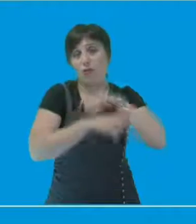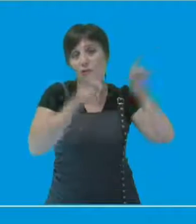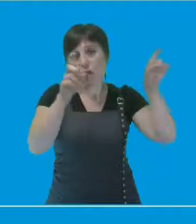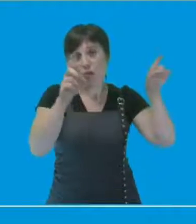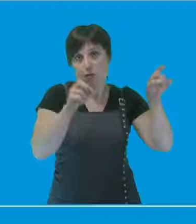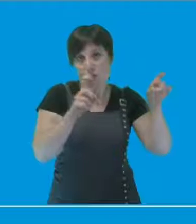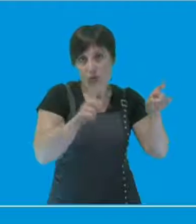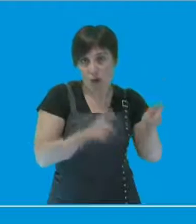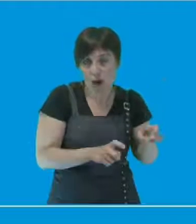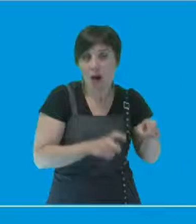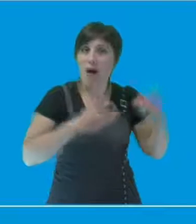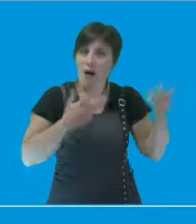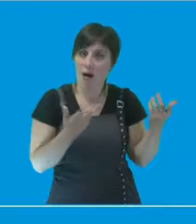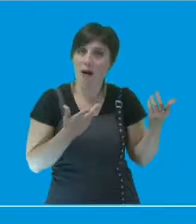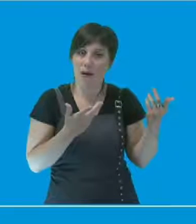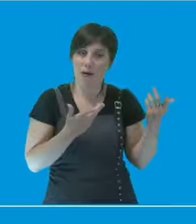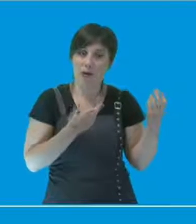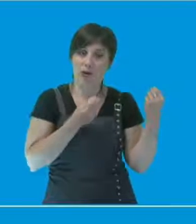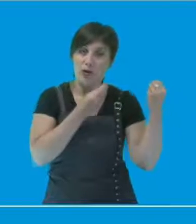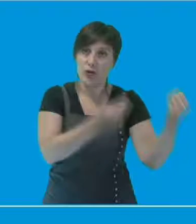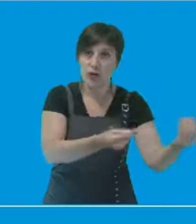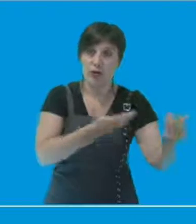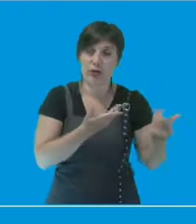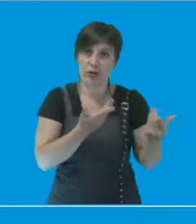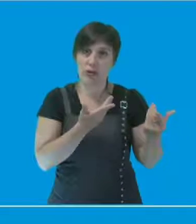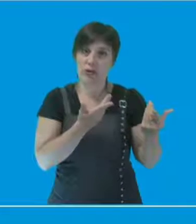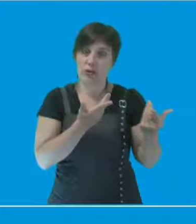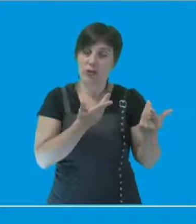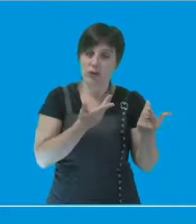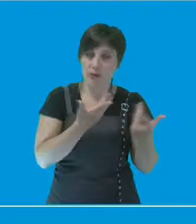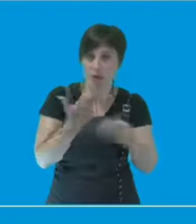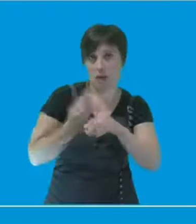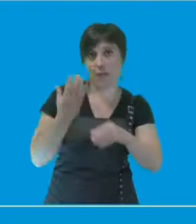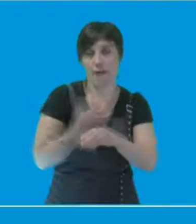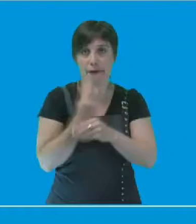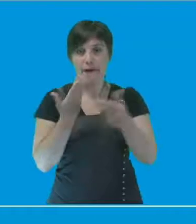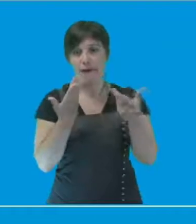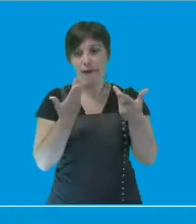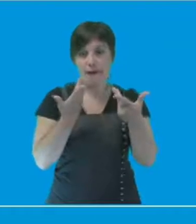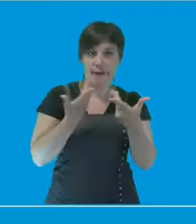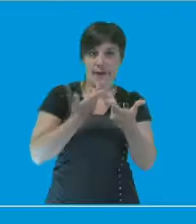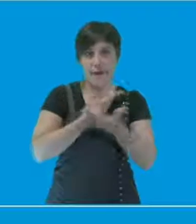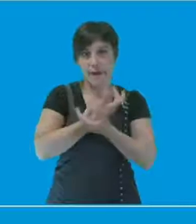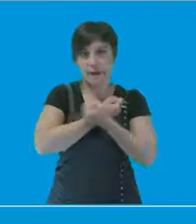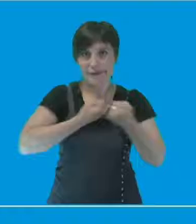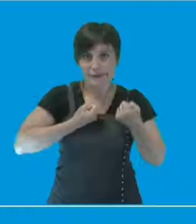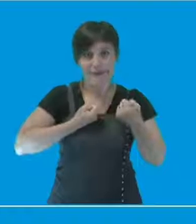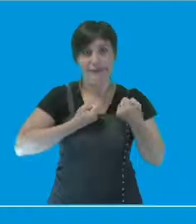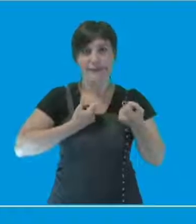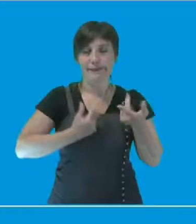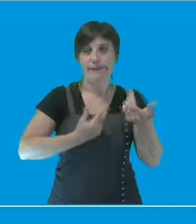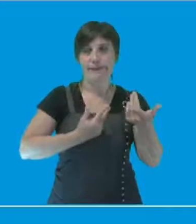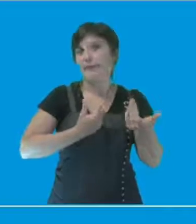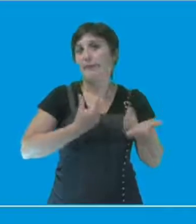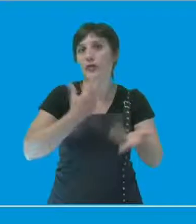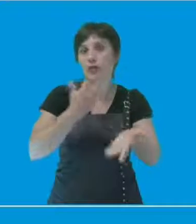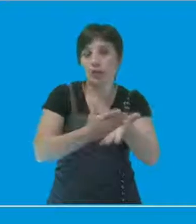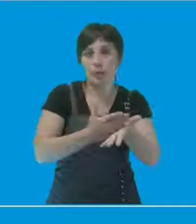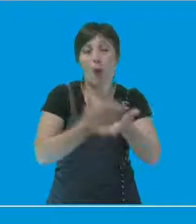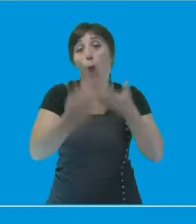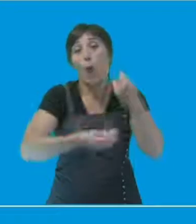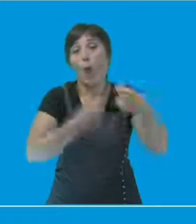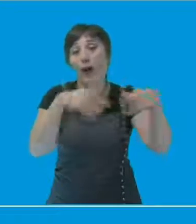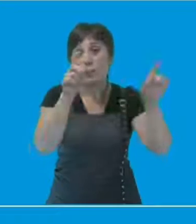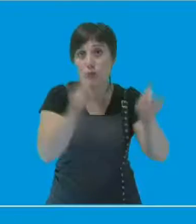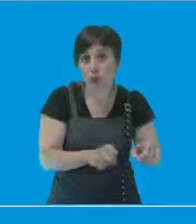les usagers à accéder au processus de sevrage ou de substitution, à améliorer l'accès des usagers aux droits